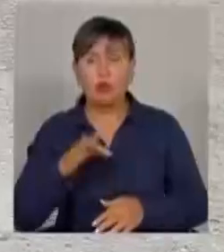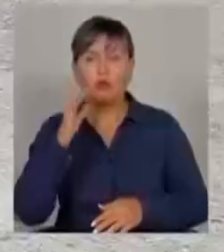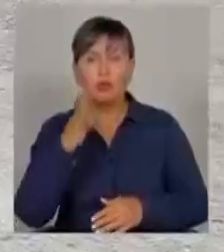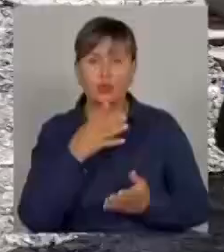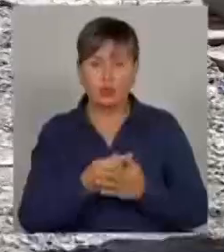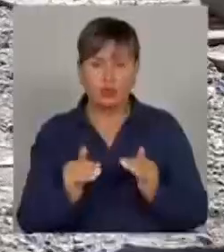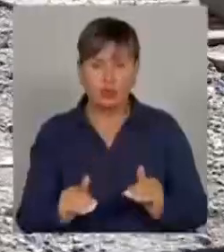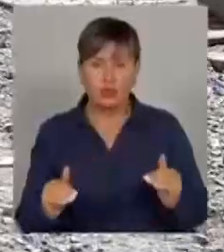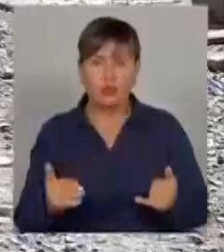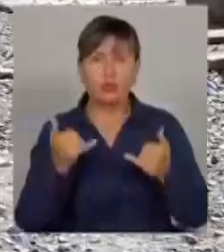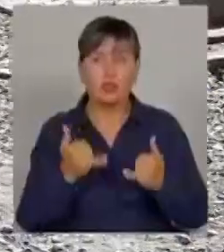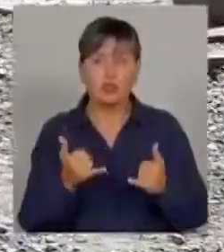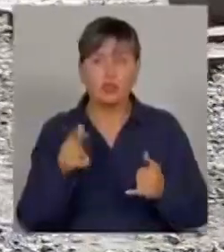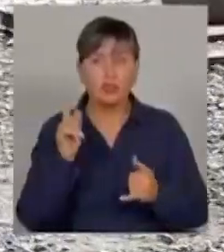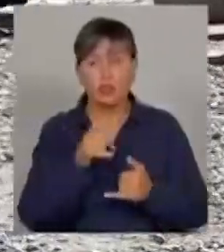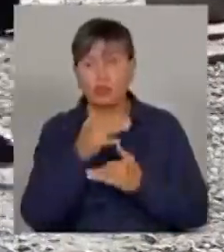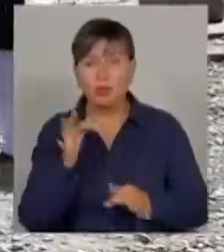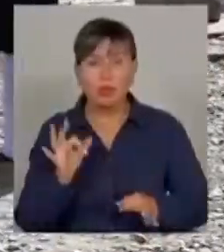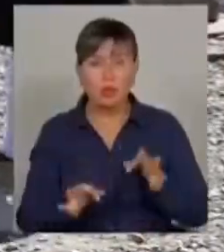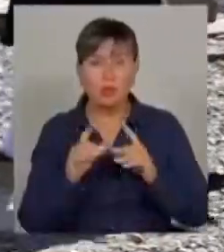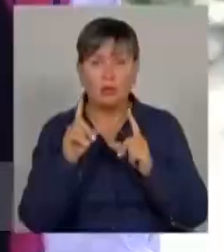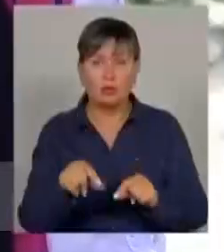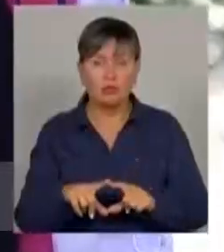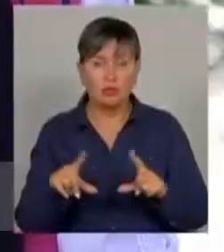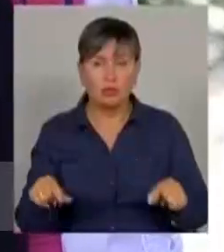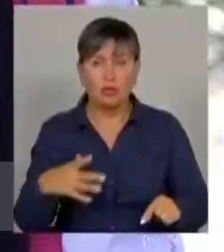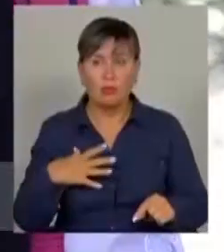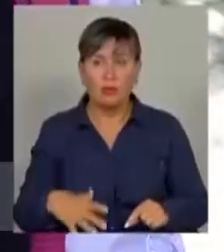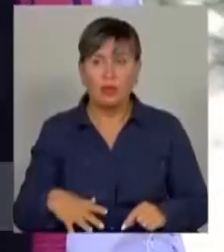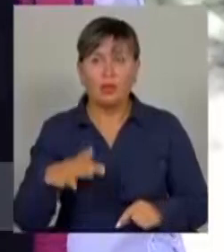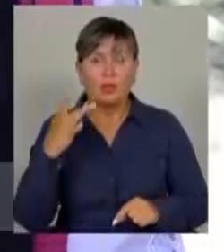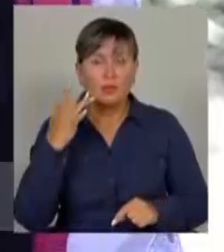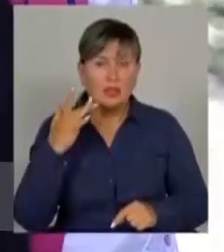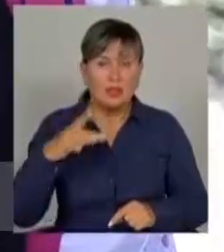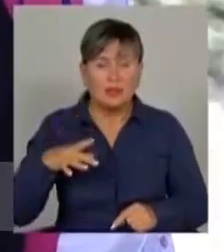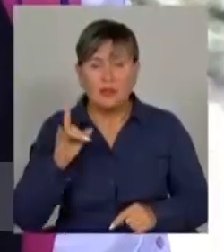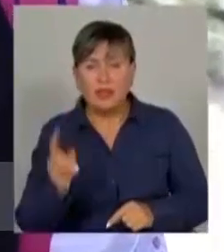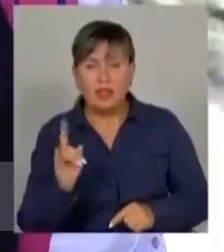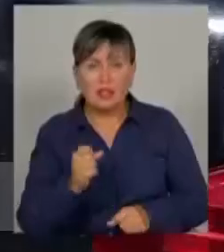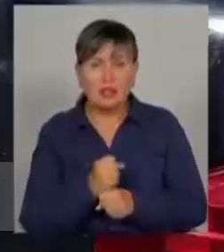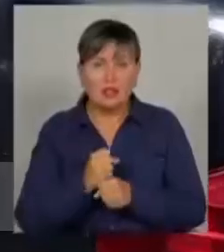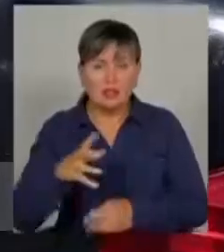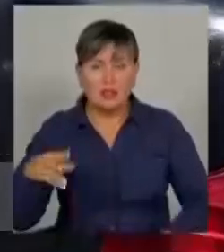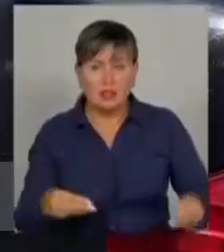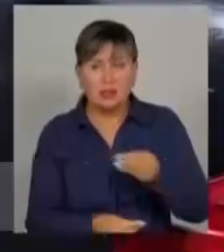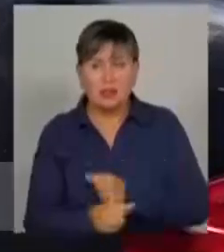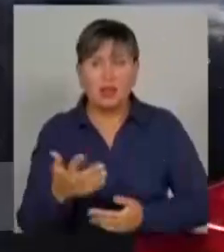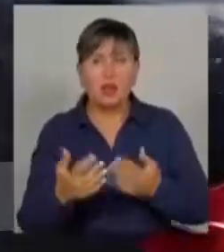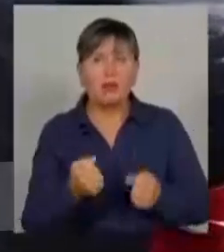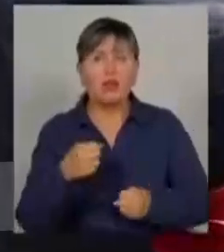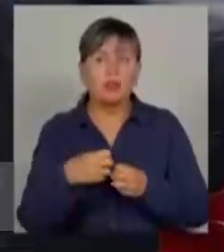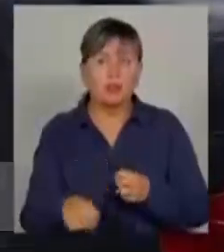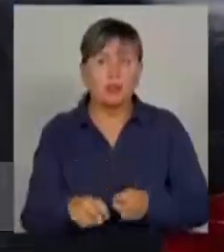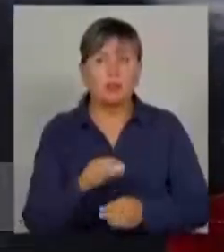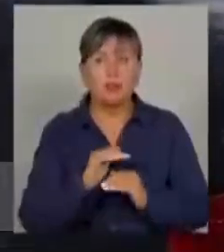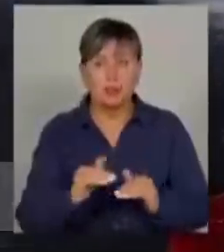своих детей. Сейчас они даже не могут нормально ездить в школу. Приходится кооперироваться и нанимать такси. А если и эта машина сломается,